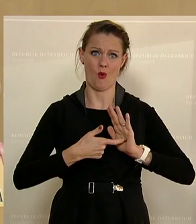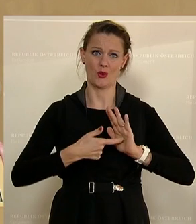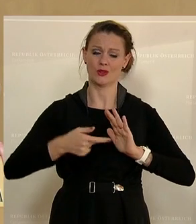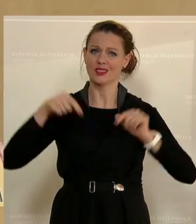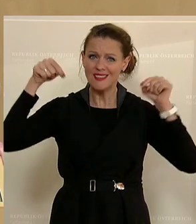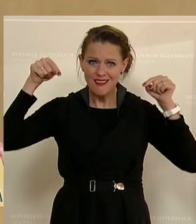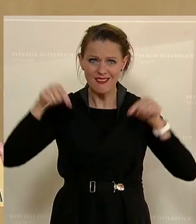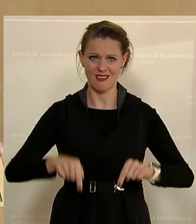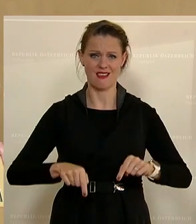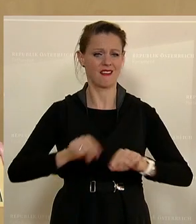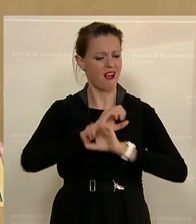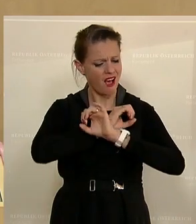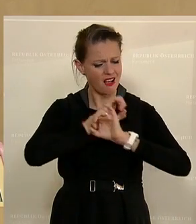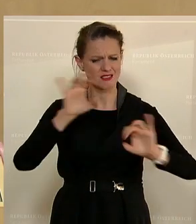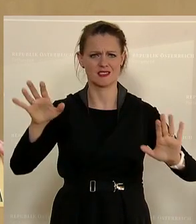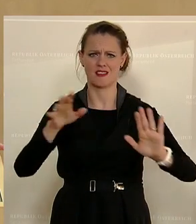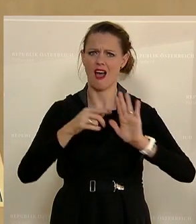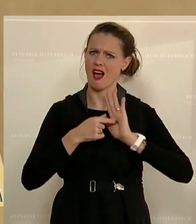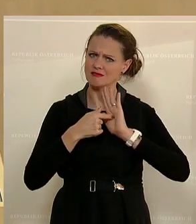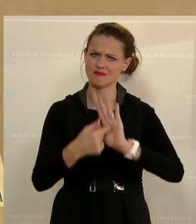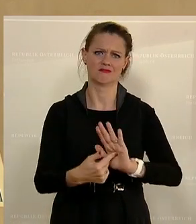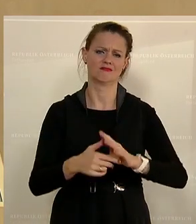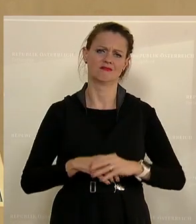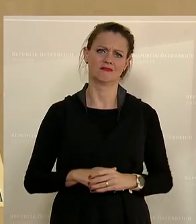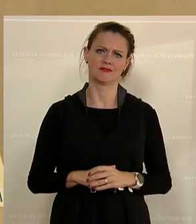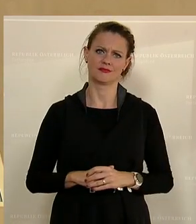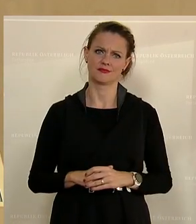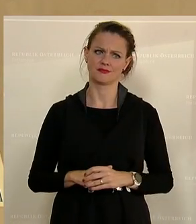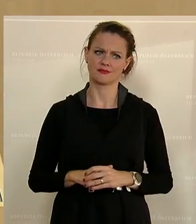hier ganz deutlich gestellt werden muss.